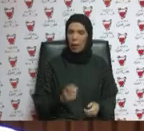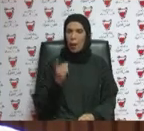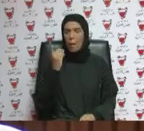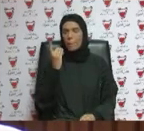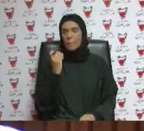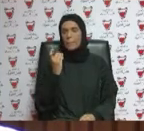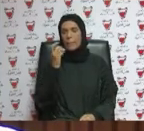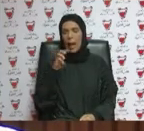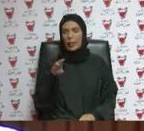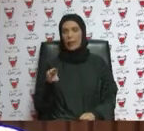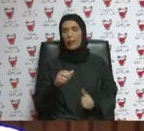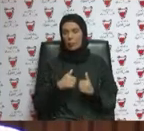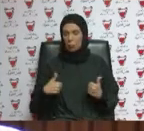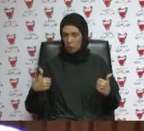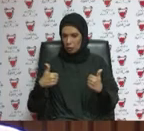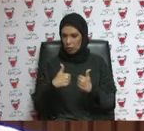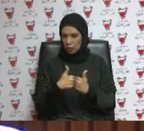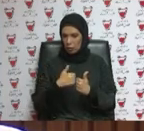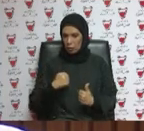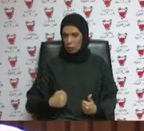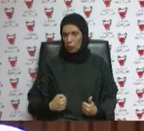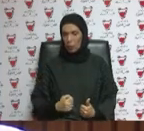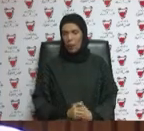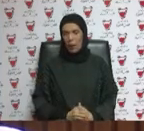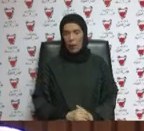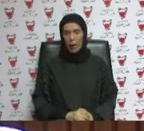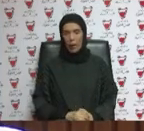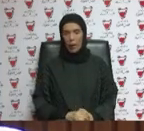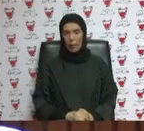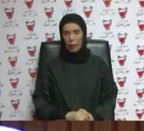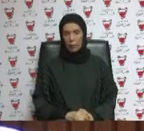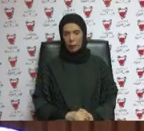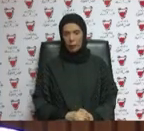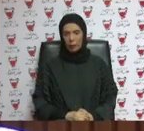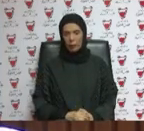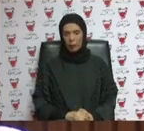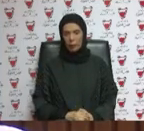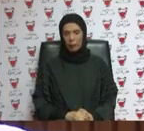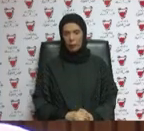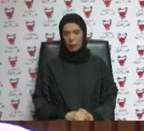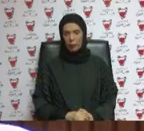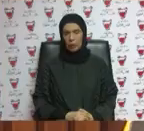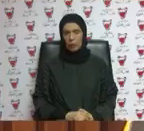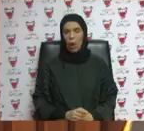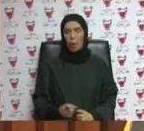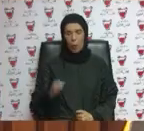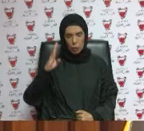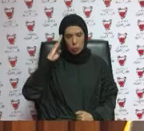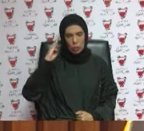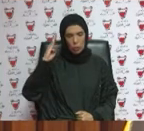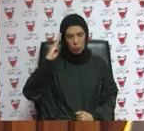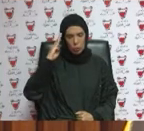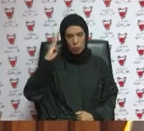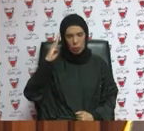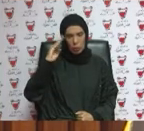أسرة بحرينية، وهذا ليس بالشيء القليل. طبعا هنا لا يسعنا أيضا إلا أن نتقدم بالشكر